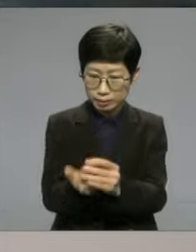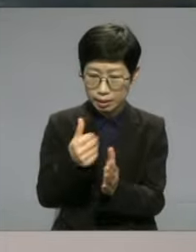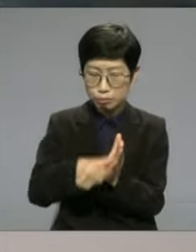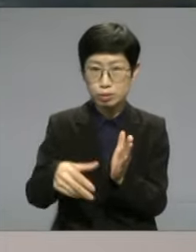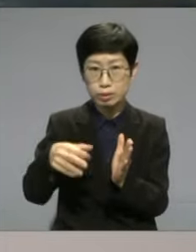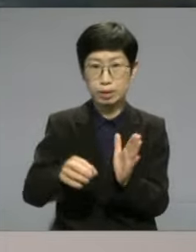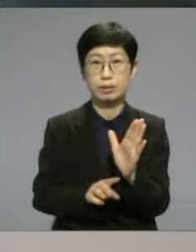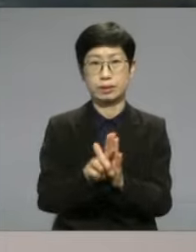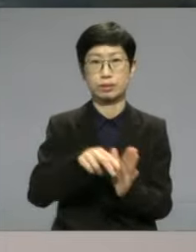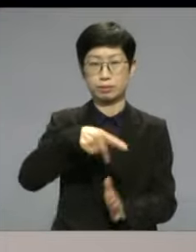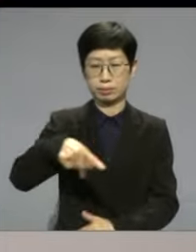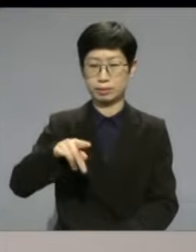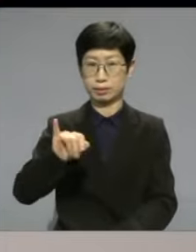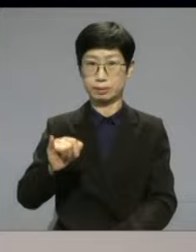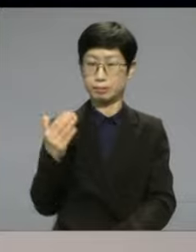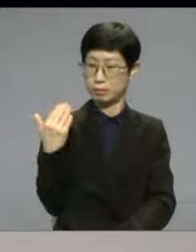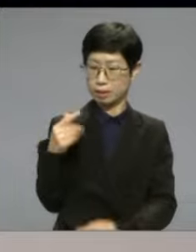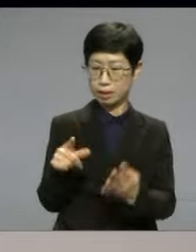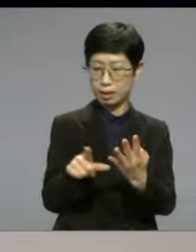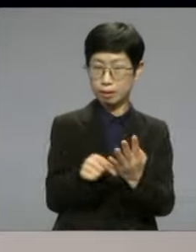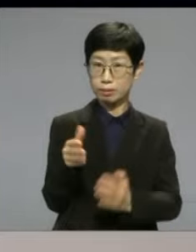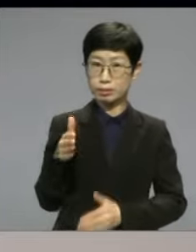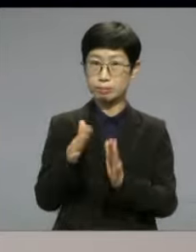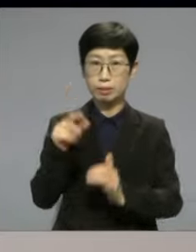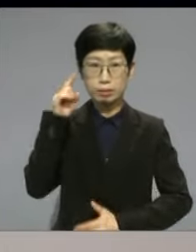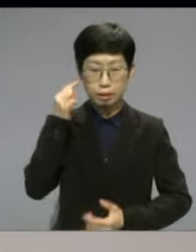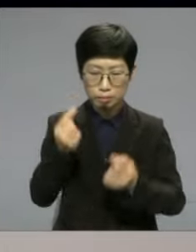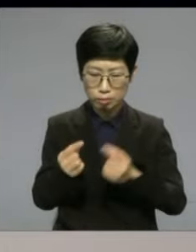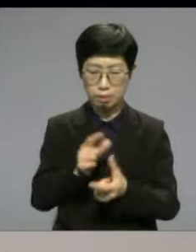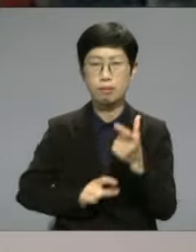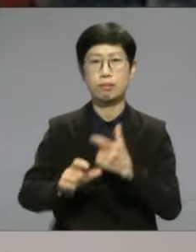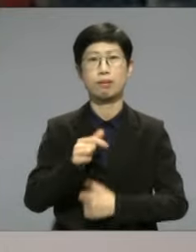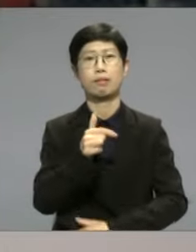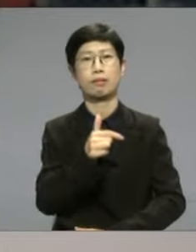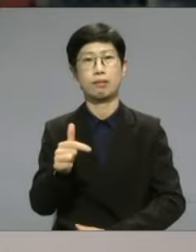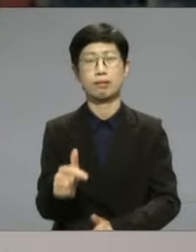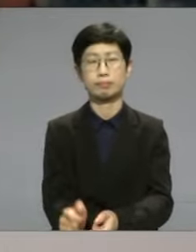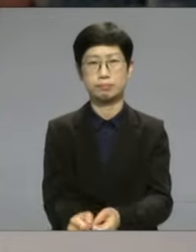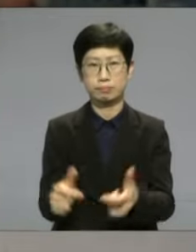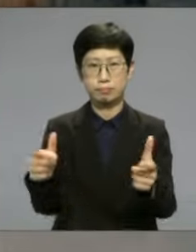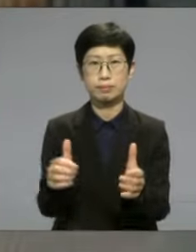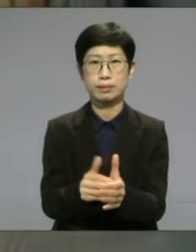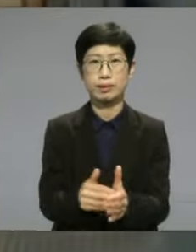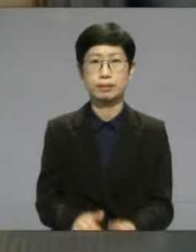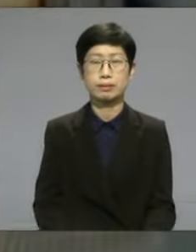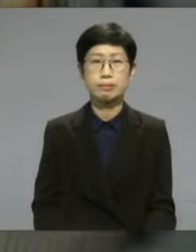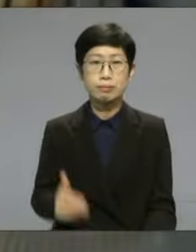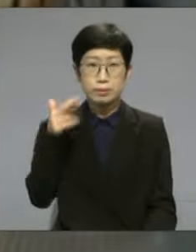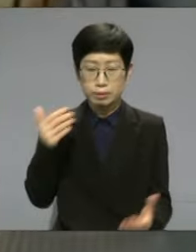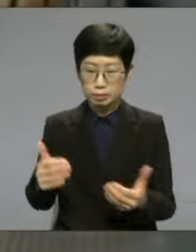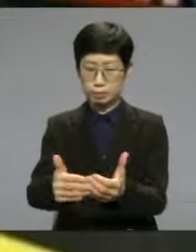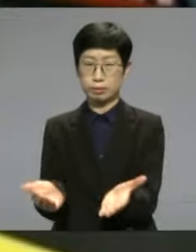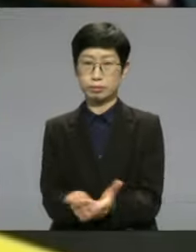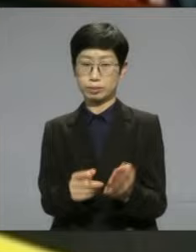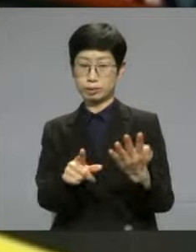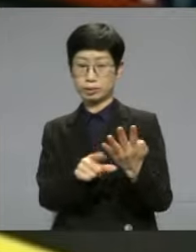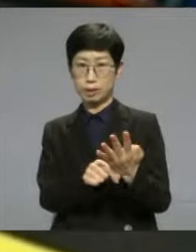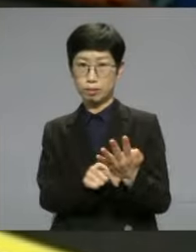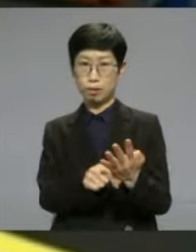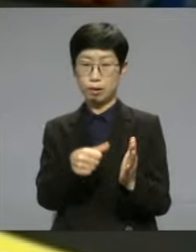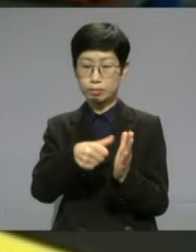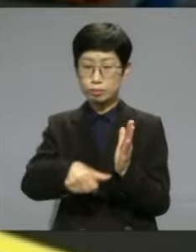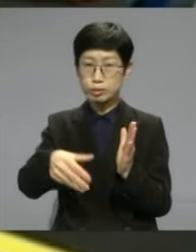ppi 지난 4월 전문가들의 예상을 뛰어넘으며 크게 증가했습니다 미 노동부는 4월 생산자